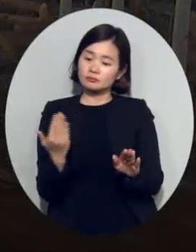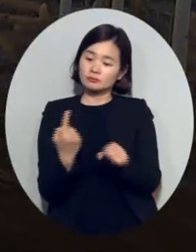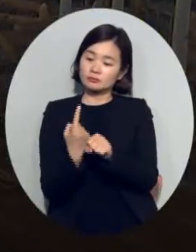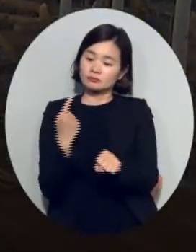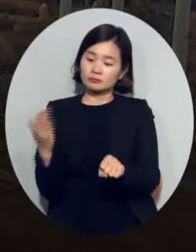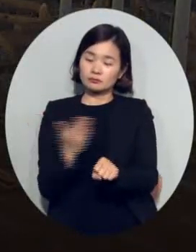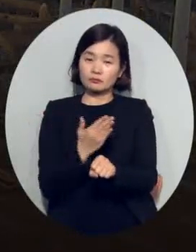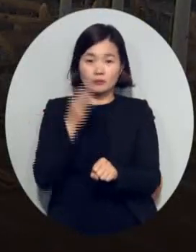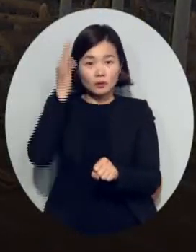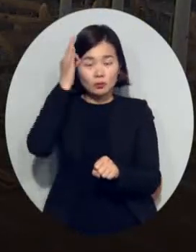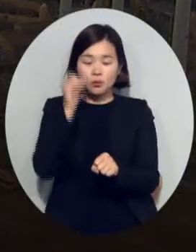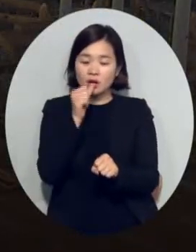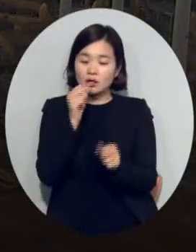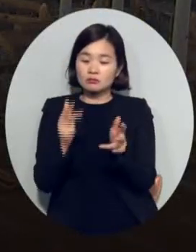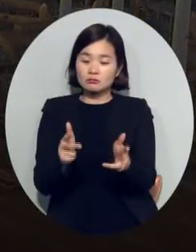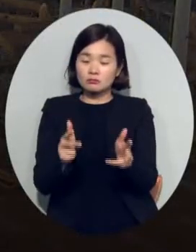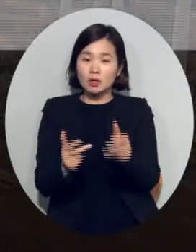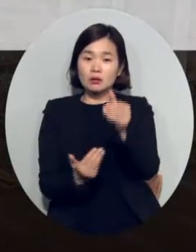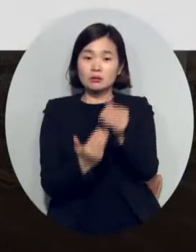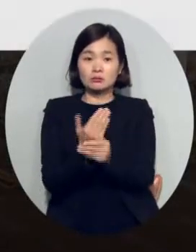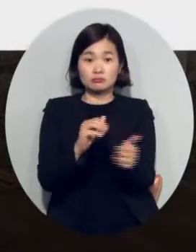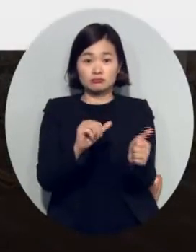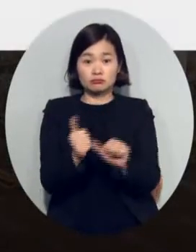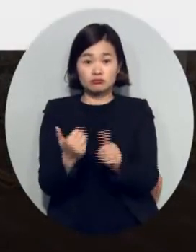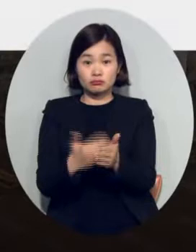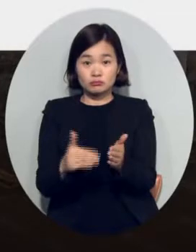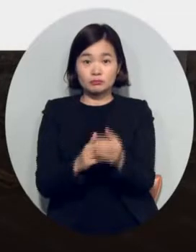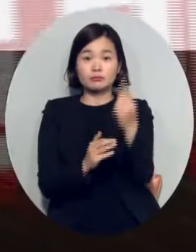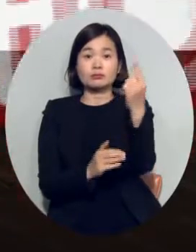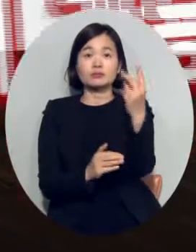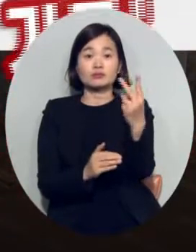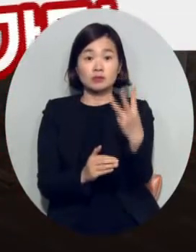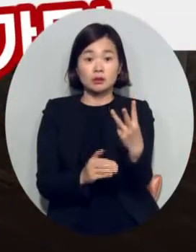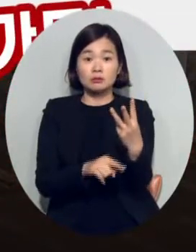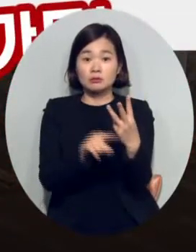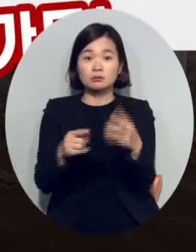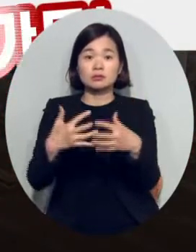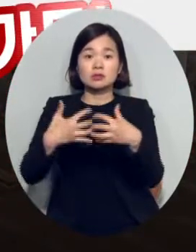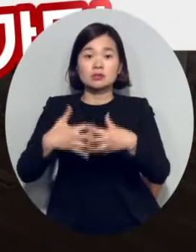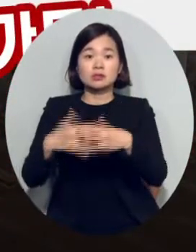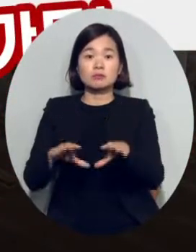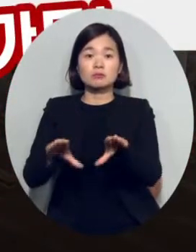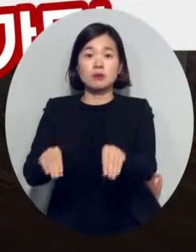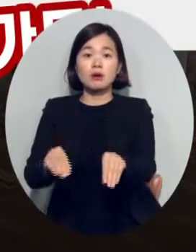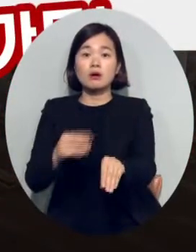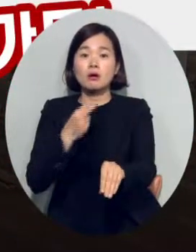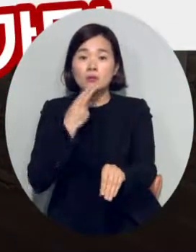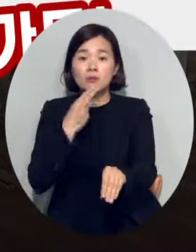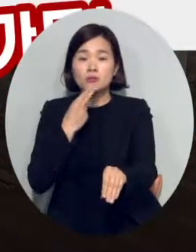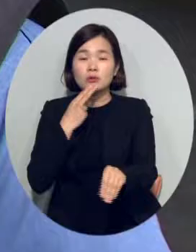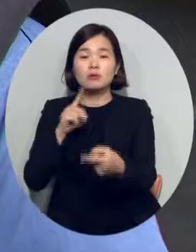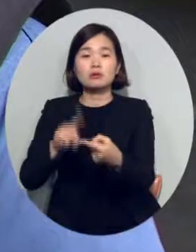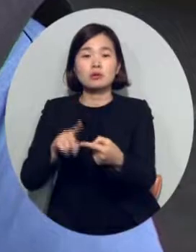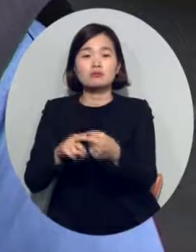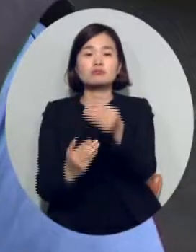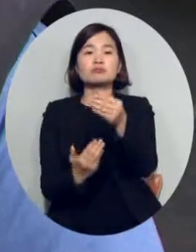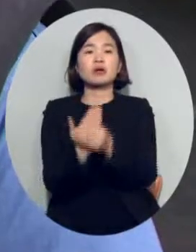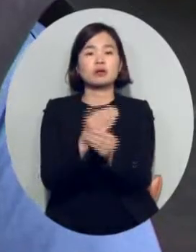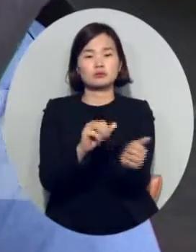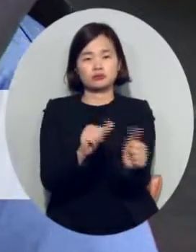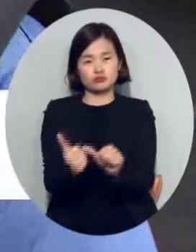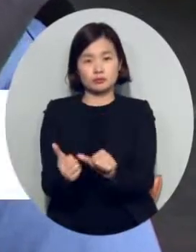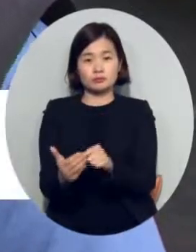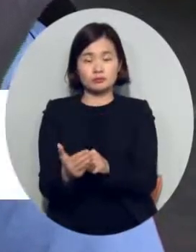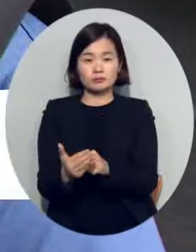포옹 제철소에서 발생한 산재 사망사고 3권 모두 기계를 멈추지 않고 작업을 하다 발생했습니다 뭐 동